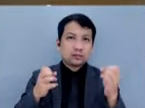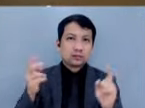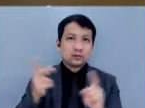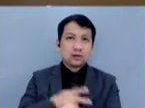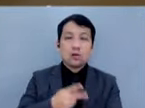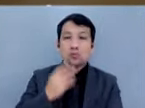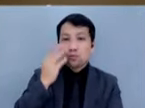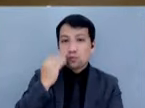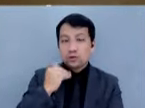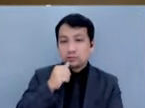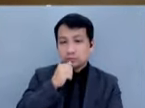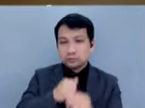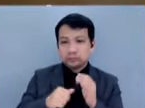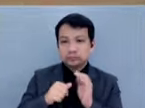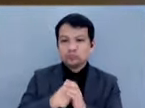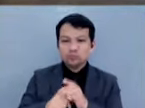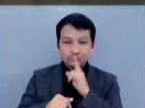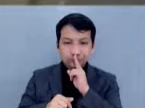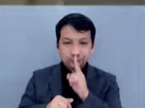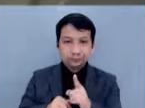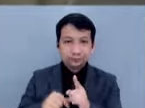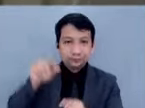itinago umano ang tunay niyang kasarian.